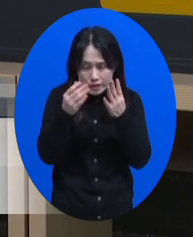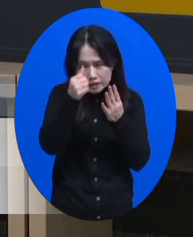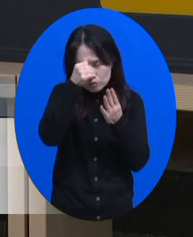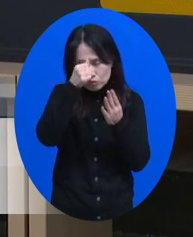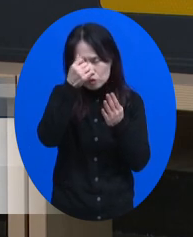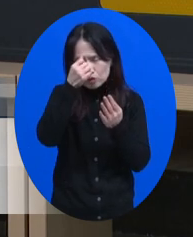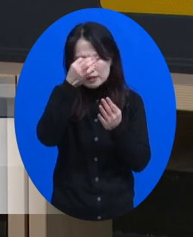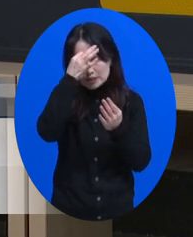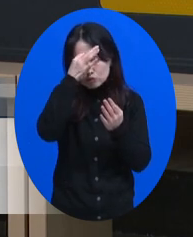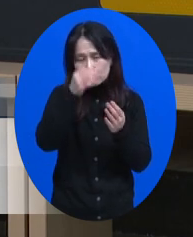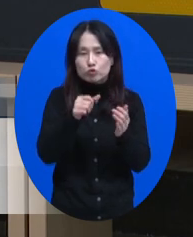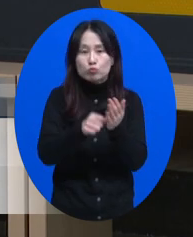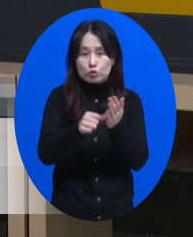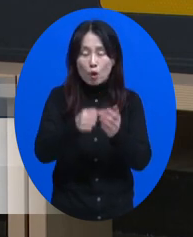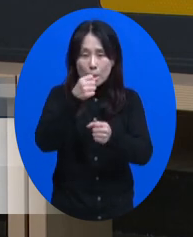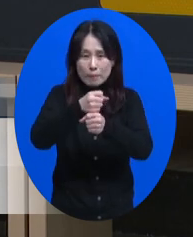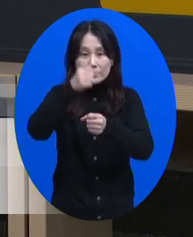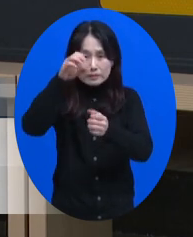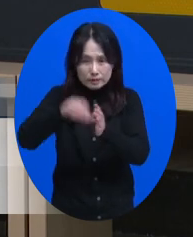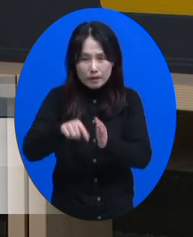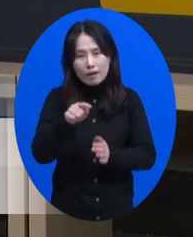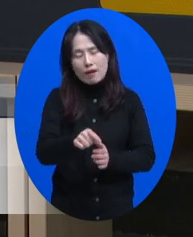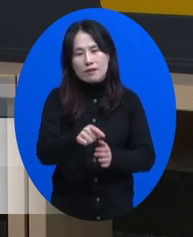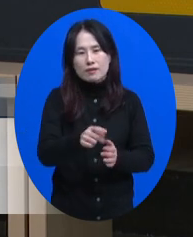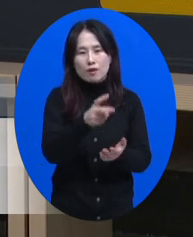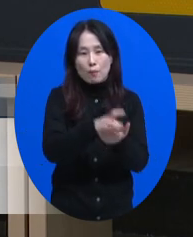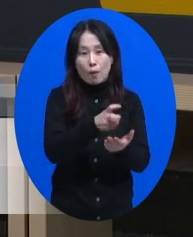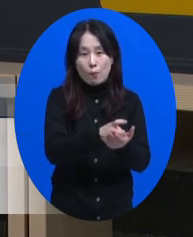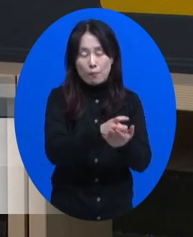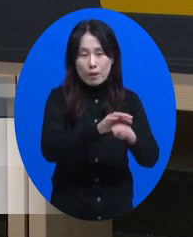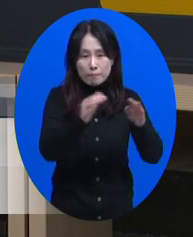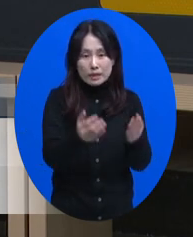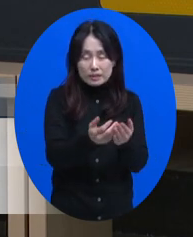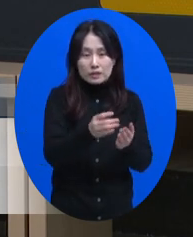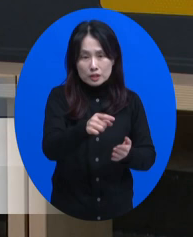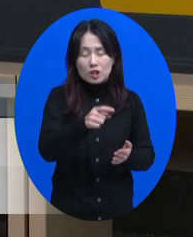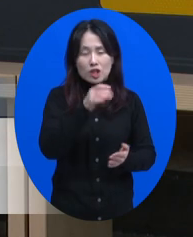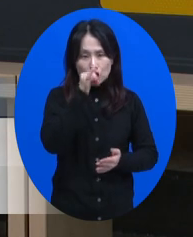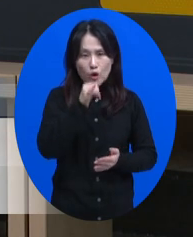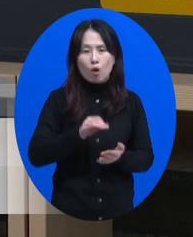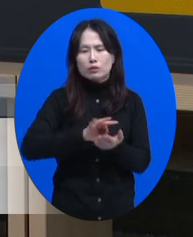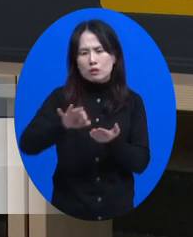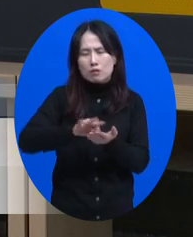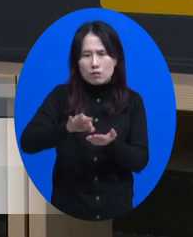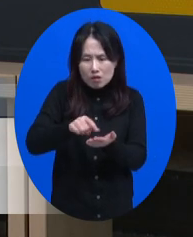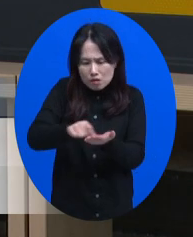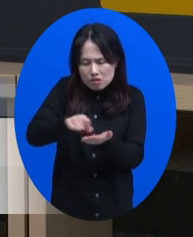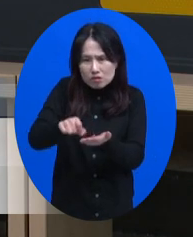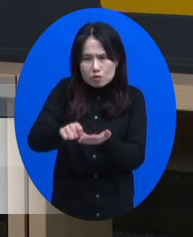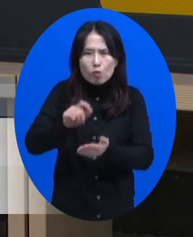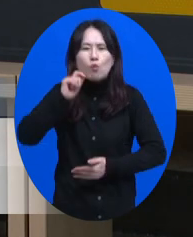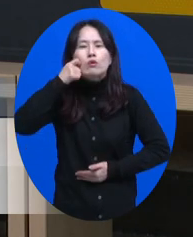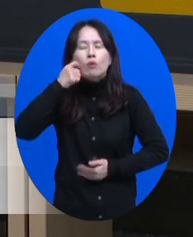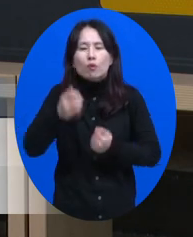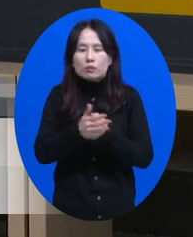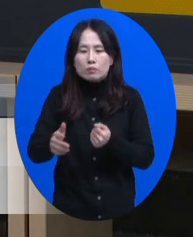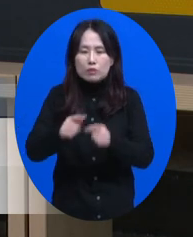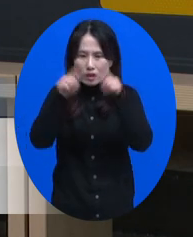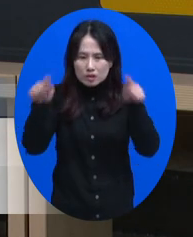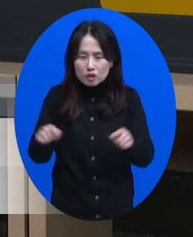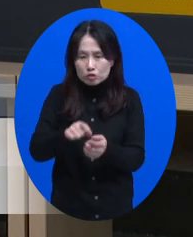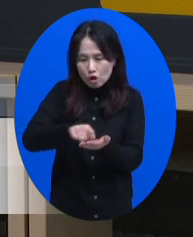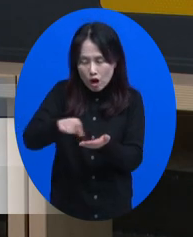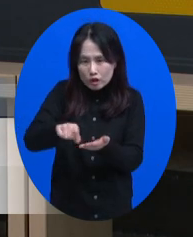개발하실 때 이제 샌드박스 제도를 많이 이용하시게 되는데 신청서 작성조차도 너무 어려우시거든요 그래서 신청서 작성